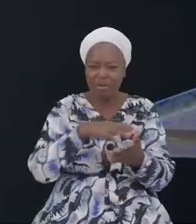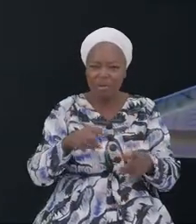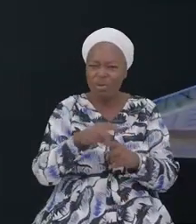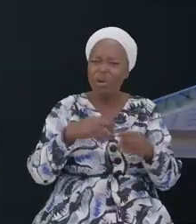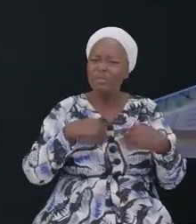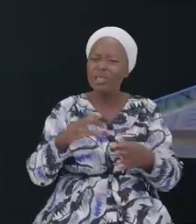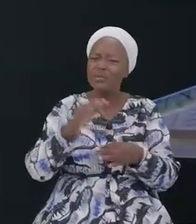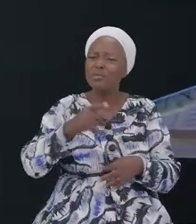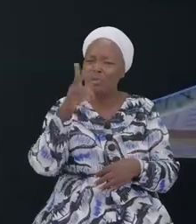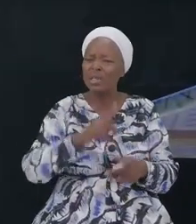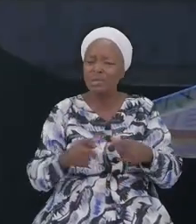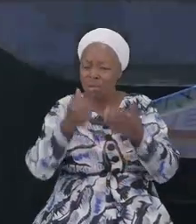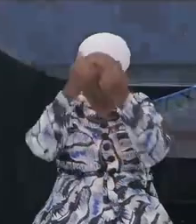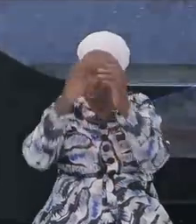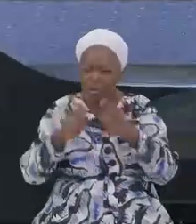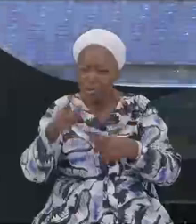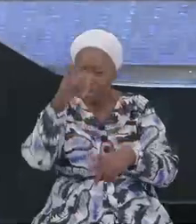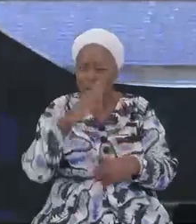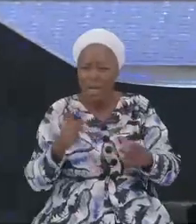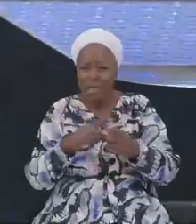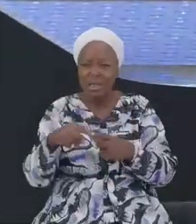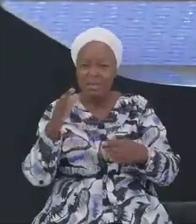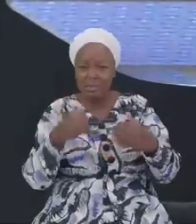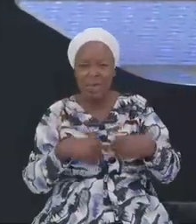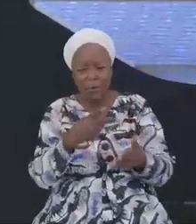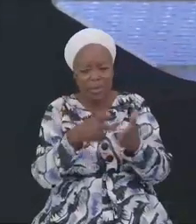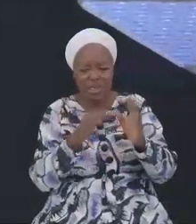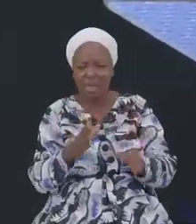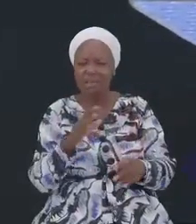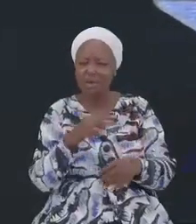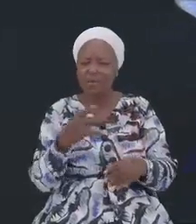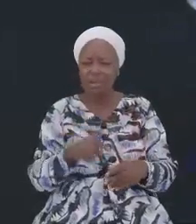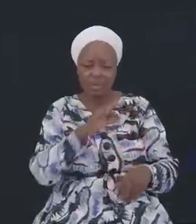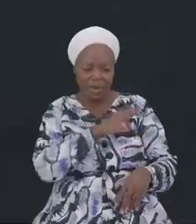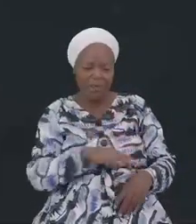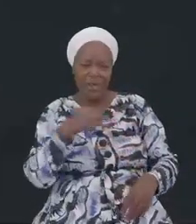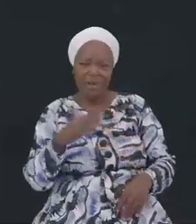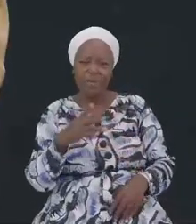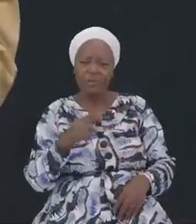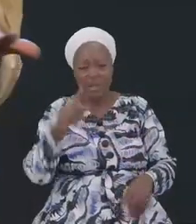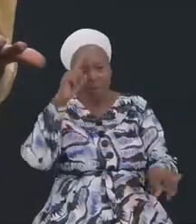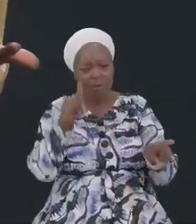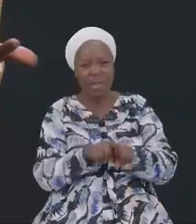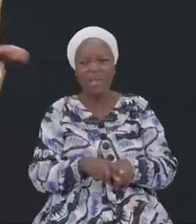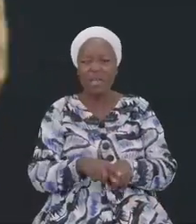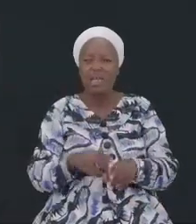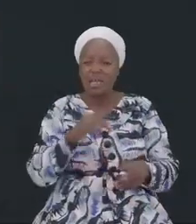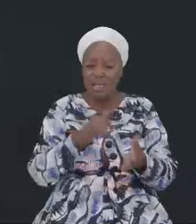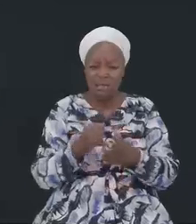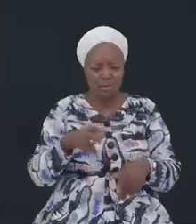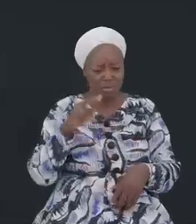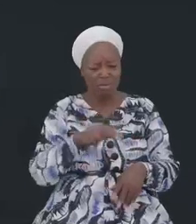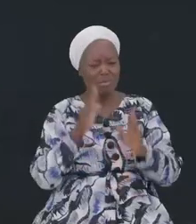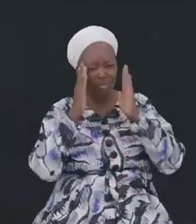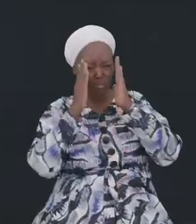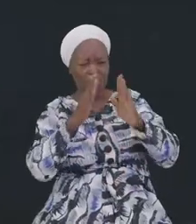êtes obéissant à Dieu, et que vous êtes participant au profit de l'Alliance, vous allez fixer l'ennemi dans